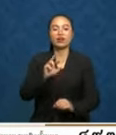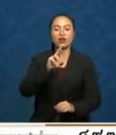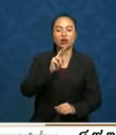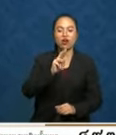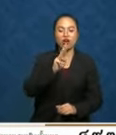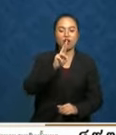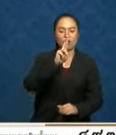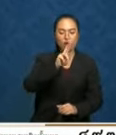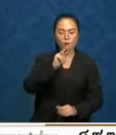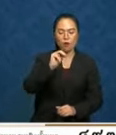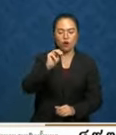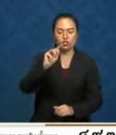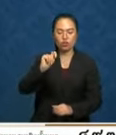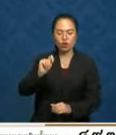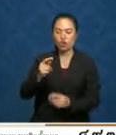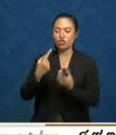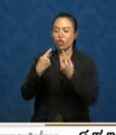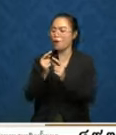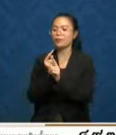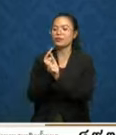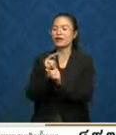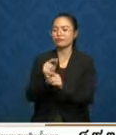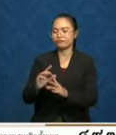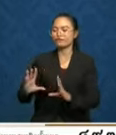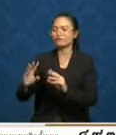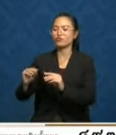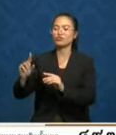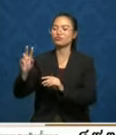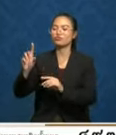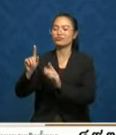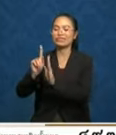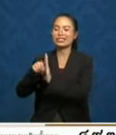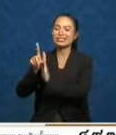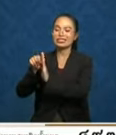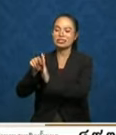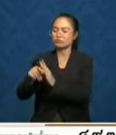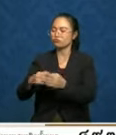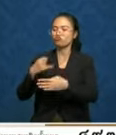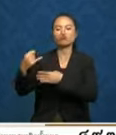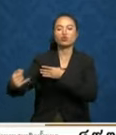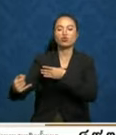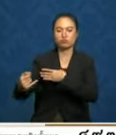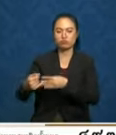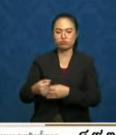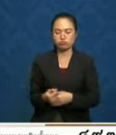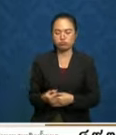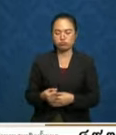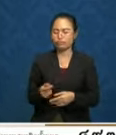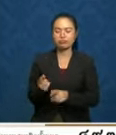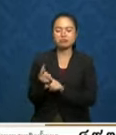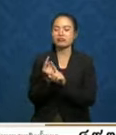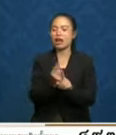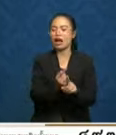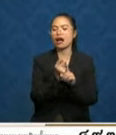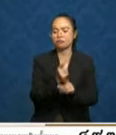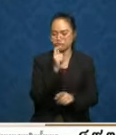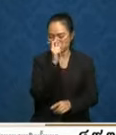ามนี้ประชุม20นาทีผมบอกว่าเอาตามนี้20นาทีนะจบก็จบครั้